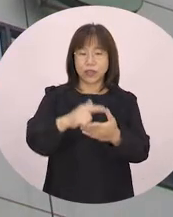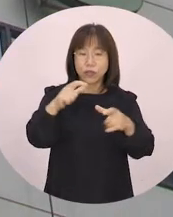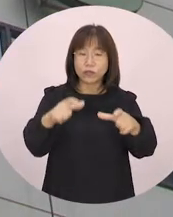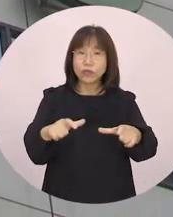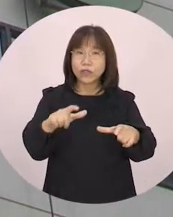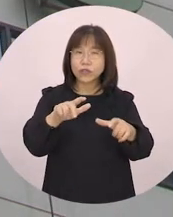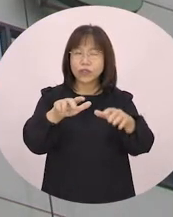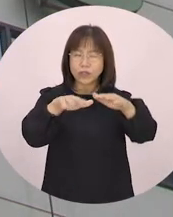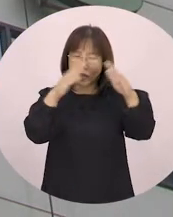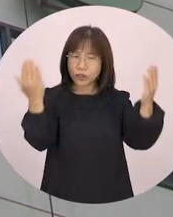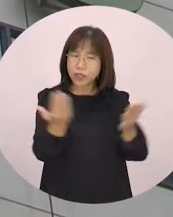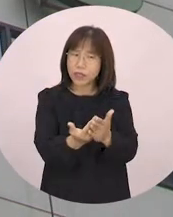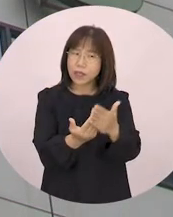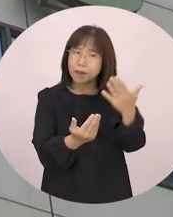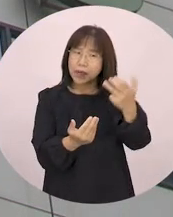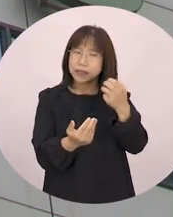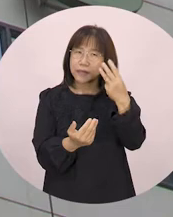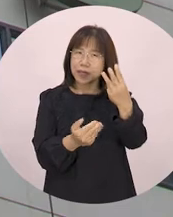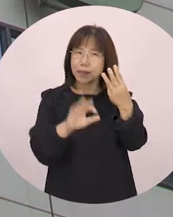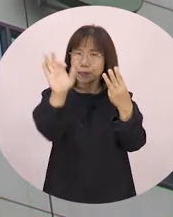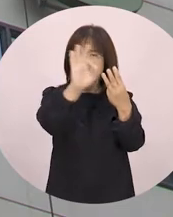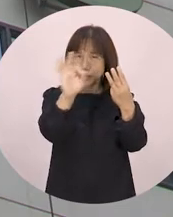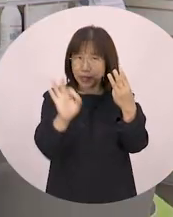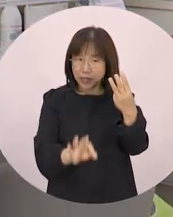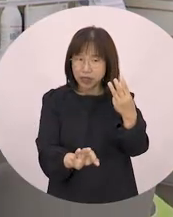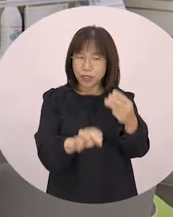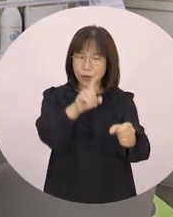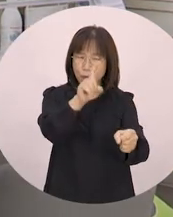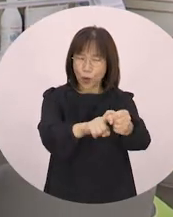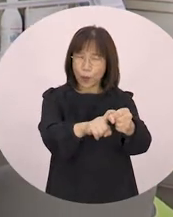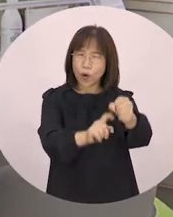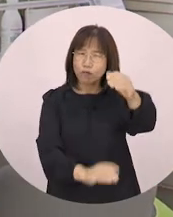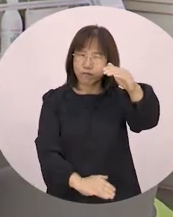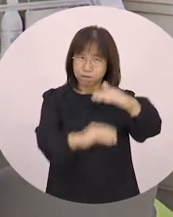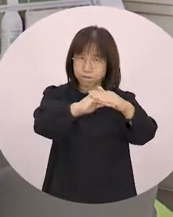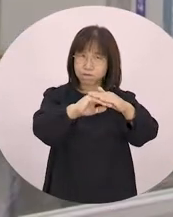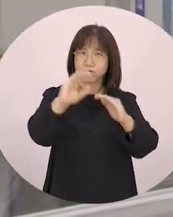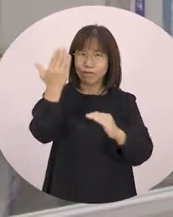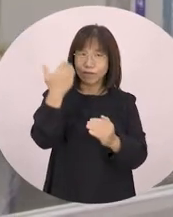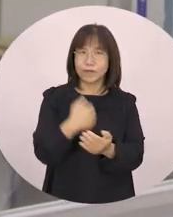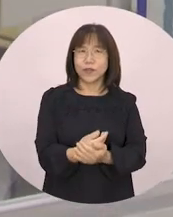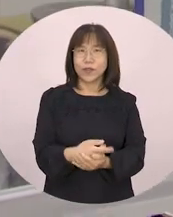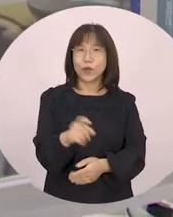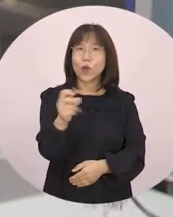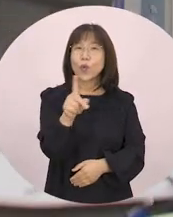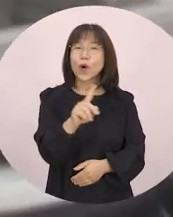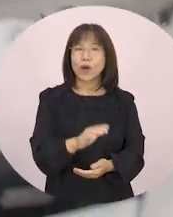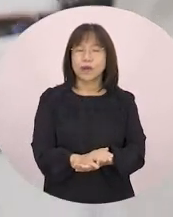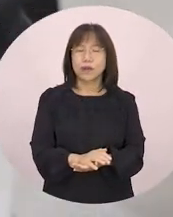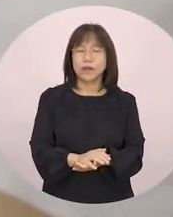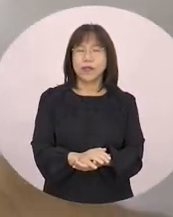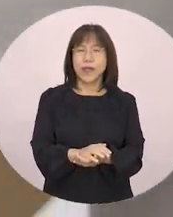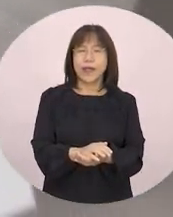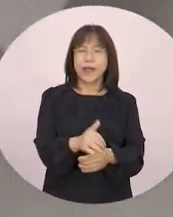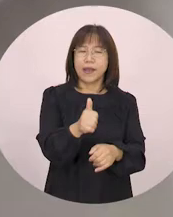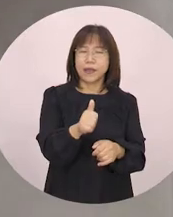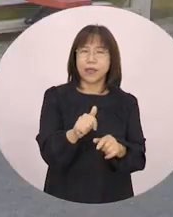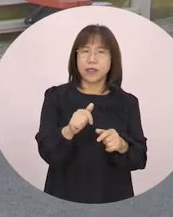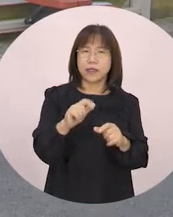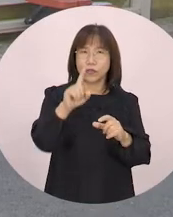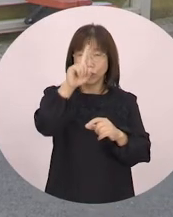강서구는 전체 평가 지표 중 83% 이상 지표에서 목표를 달성했으며 특히 데이터 기반 행정